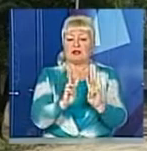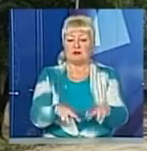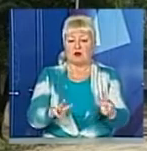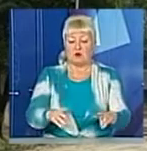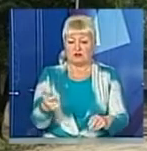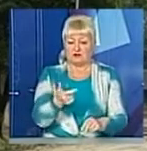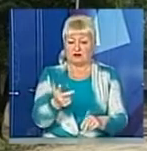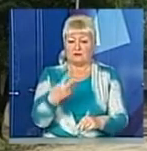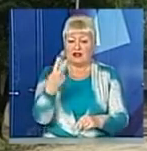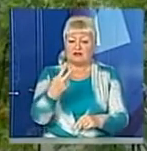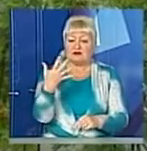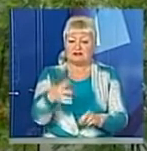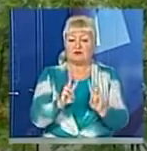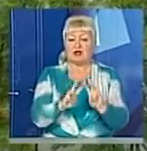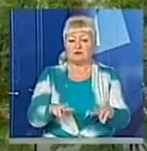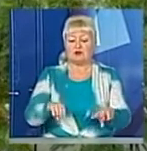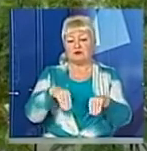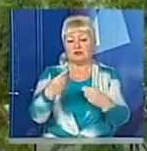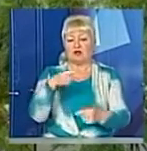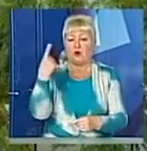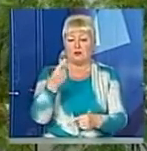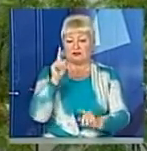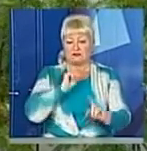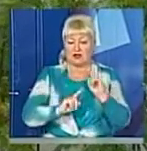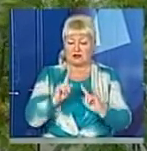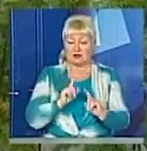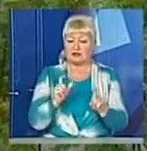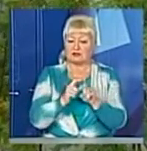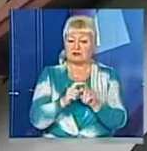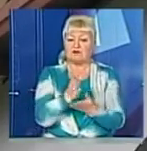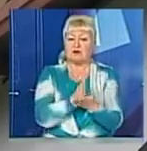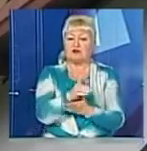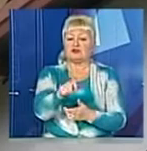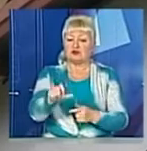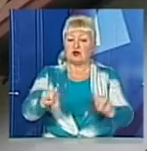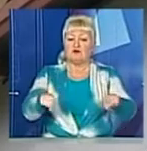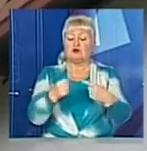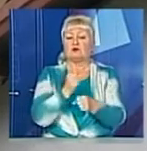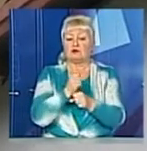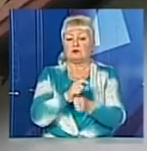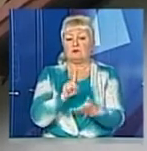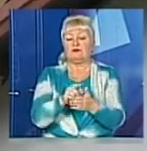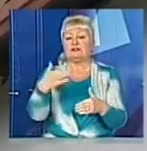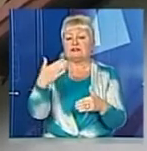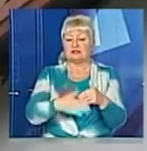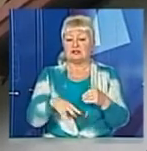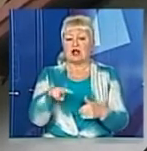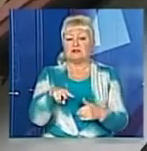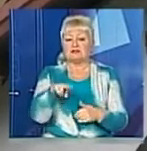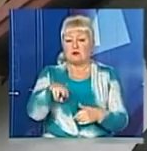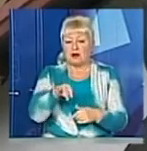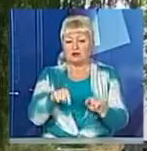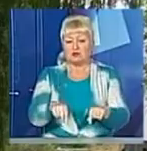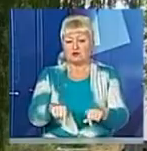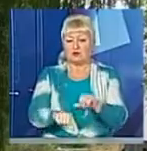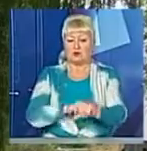гривень та 25 мільйонів надала обласна рада. За словами чиновників, відновлювальні роботи повинні закінчитися в листопаді цього